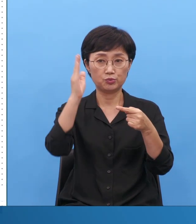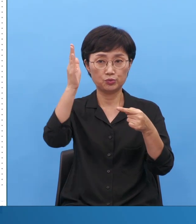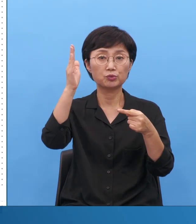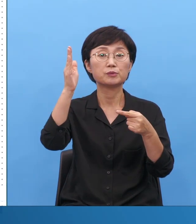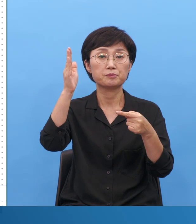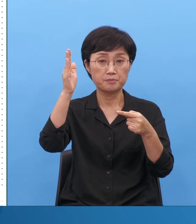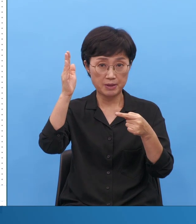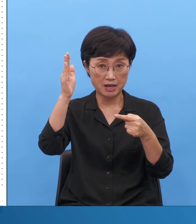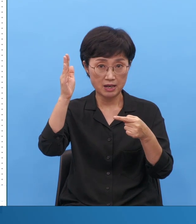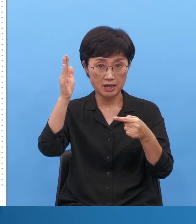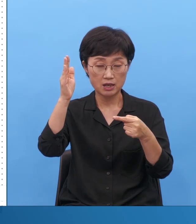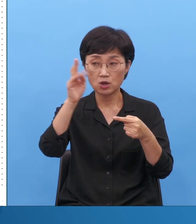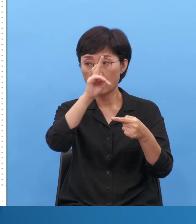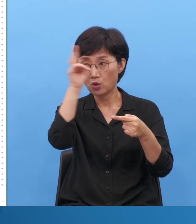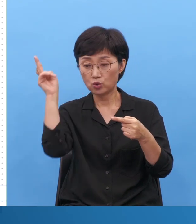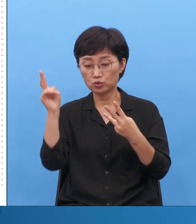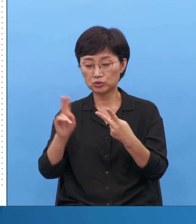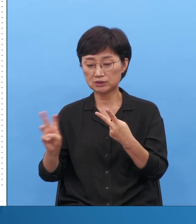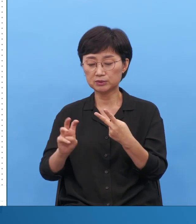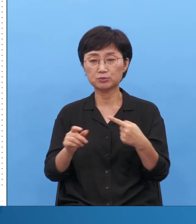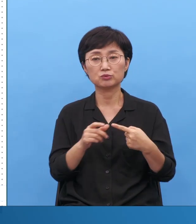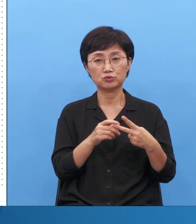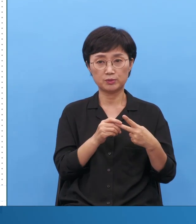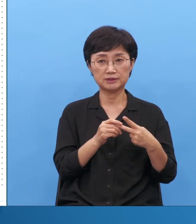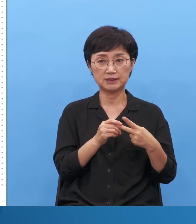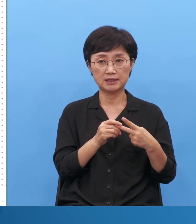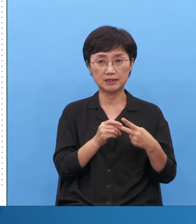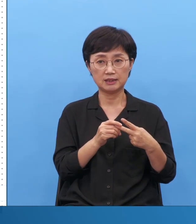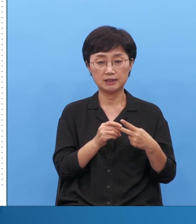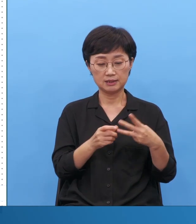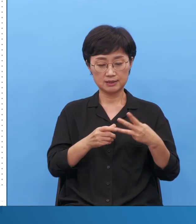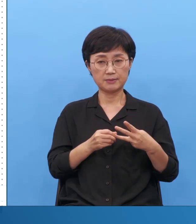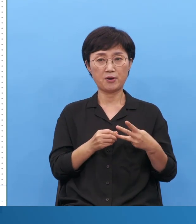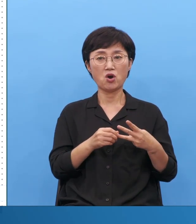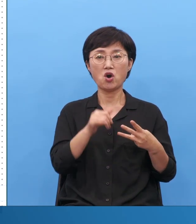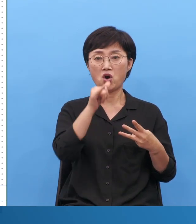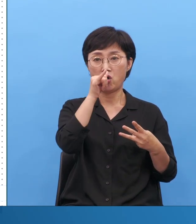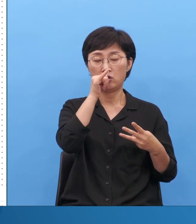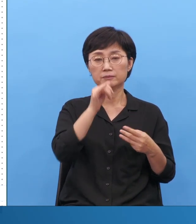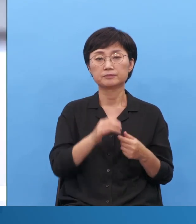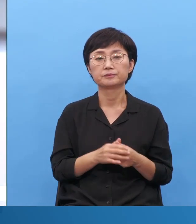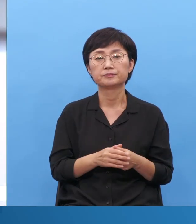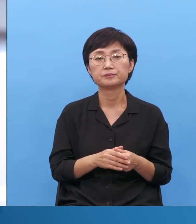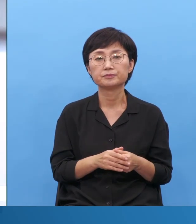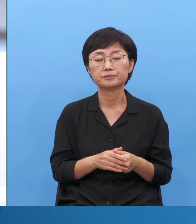선포되고 오후 2시 반에 2강, 이어 3강 말씀이 진행됩니다.